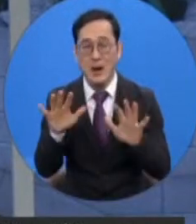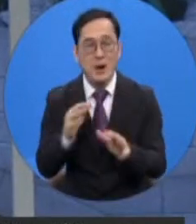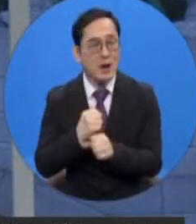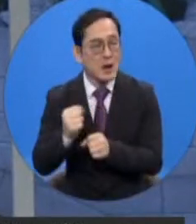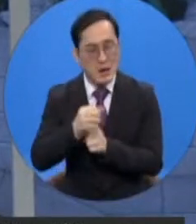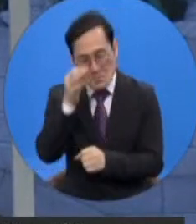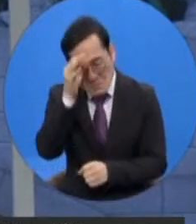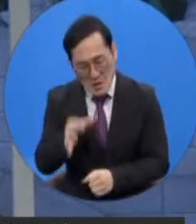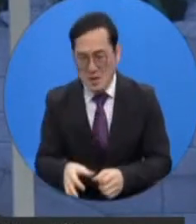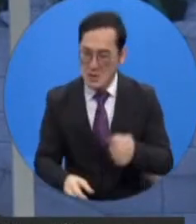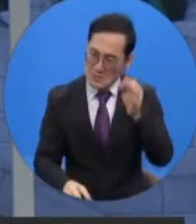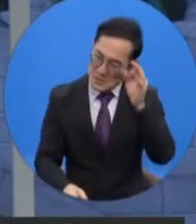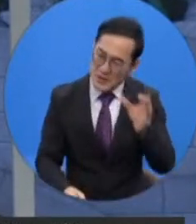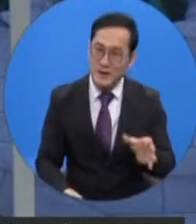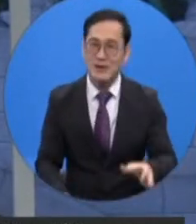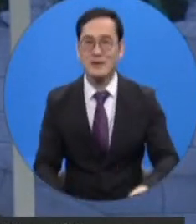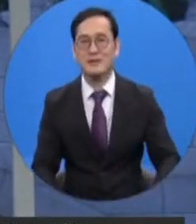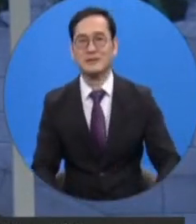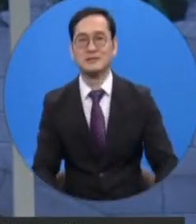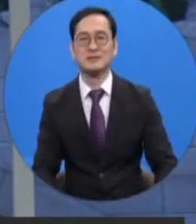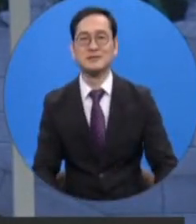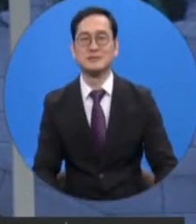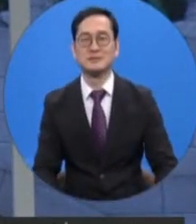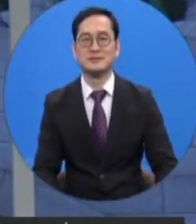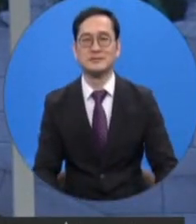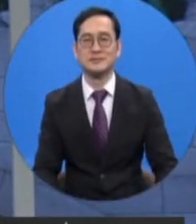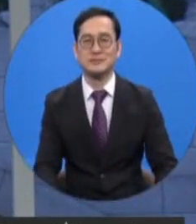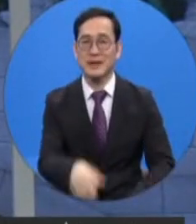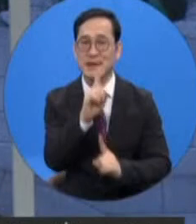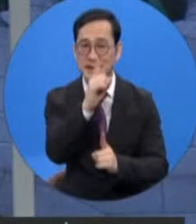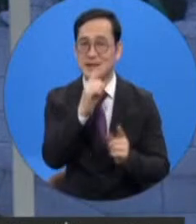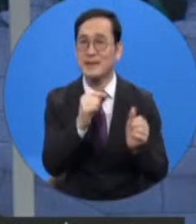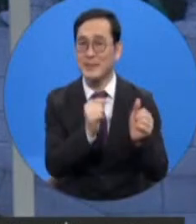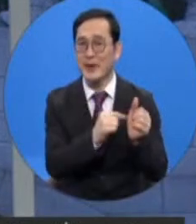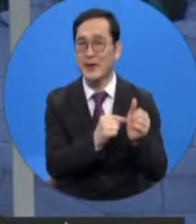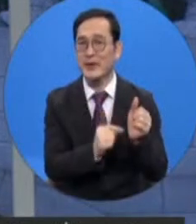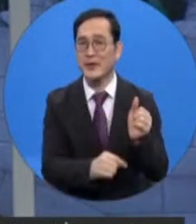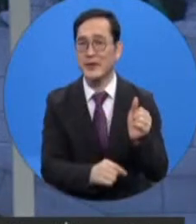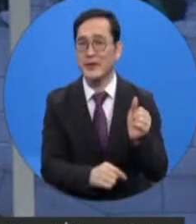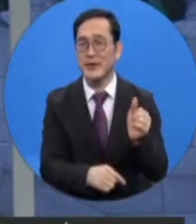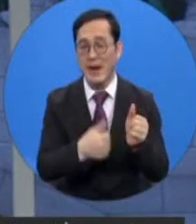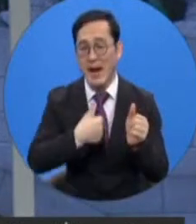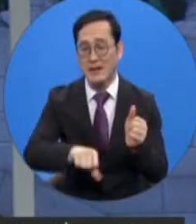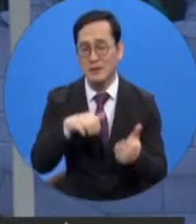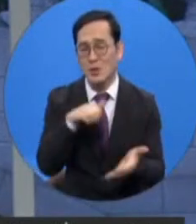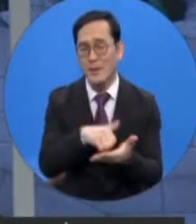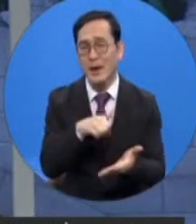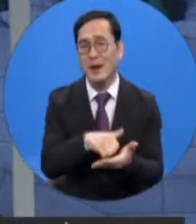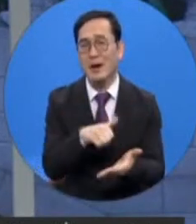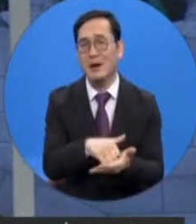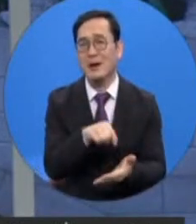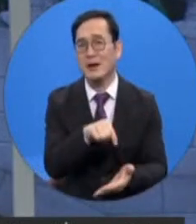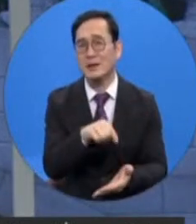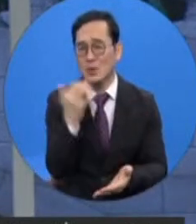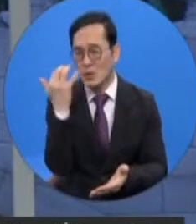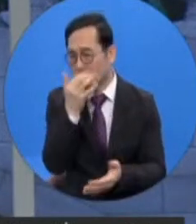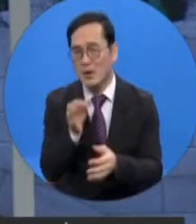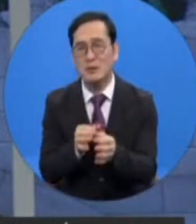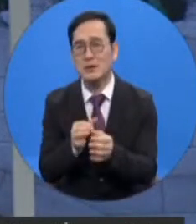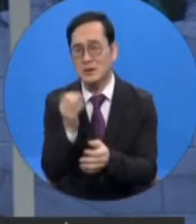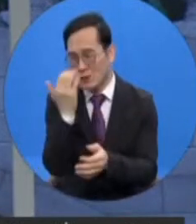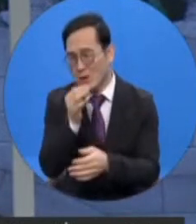모양새입니다. 주고받고 하고 있는 모양새입니다. 이재명 후보의 장남의 상습 도박, 여러분은 어떻게 생각하십니까? 그런데 성매매 의혹까지